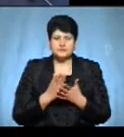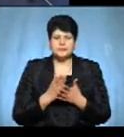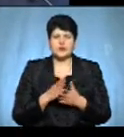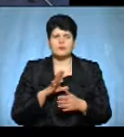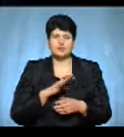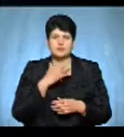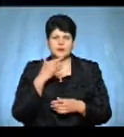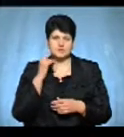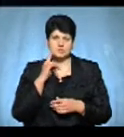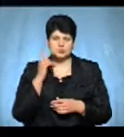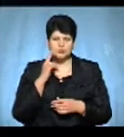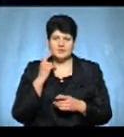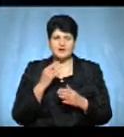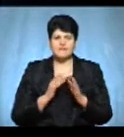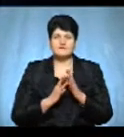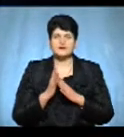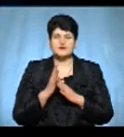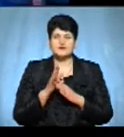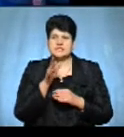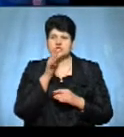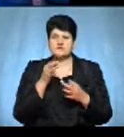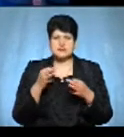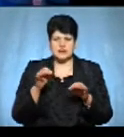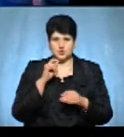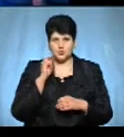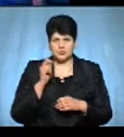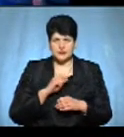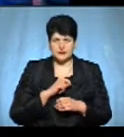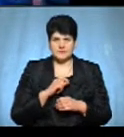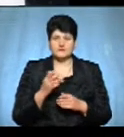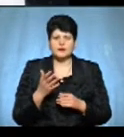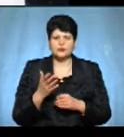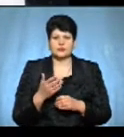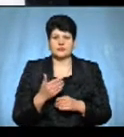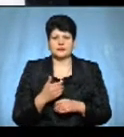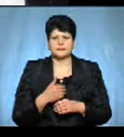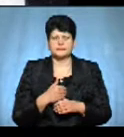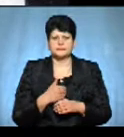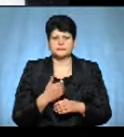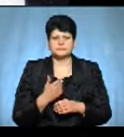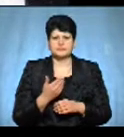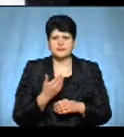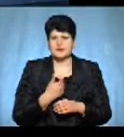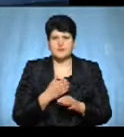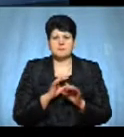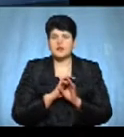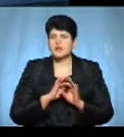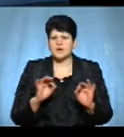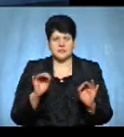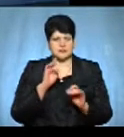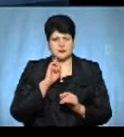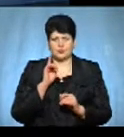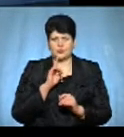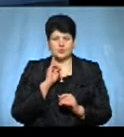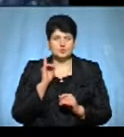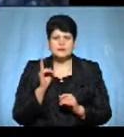багато молоді, яка вже виросла за часів незалежної України, з якою я, ну, це прекрасна молодь,